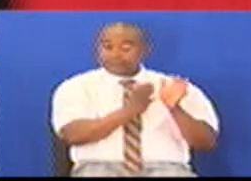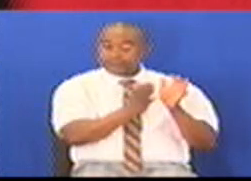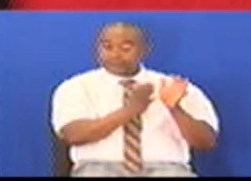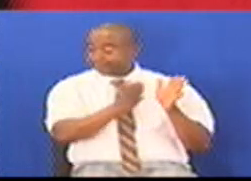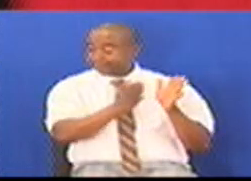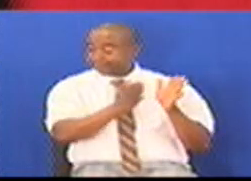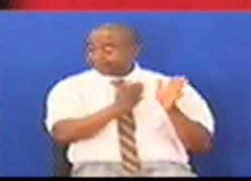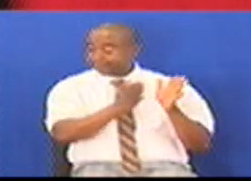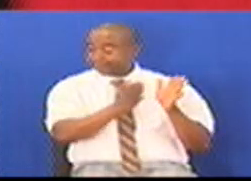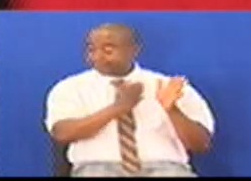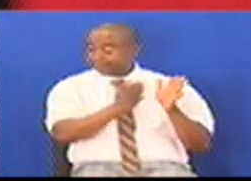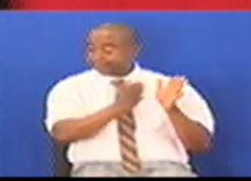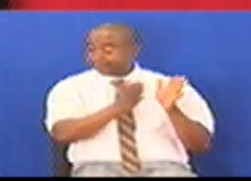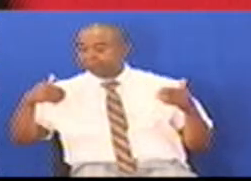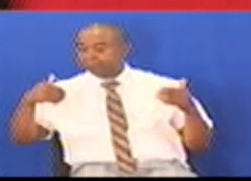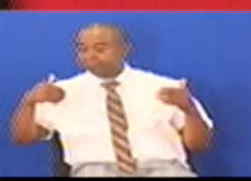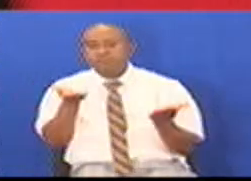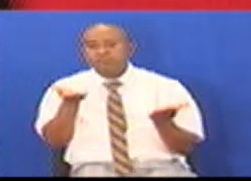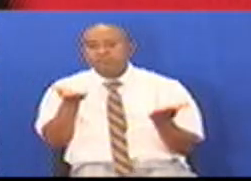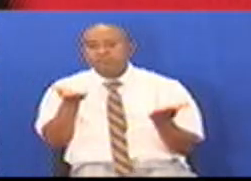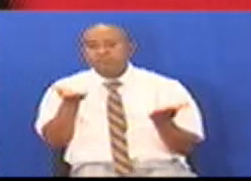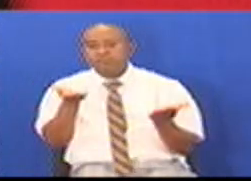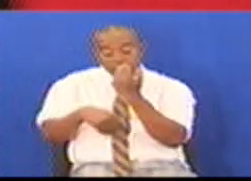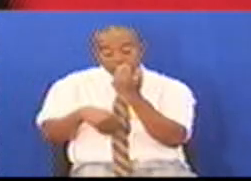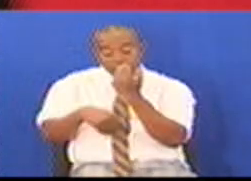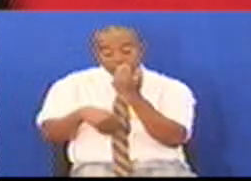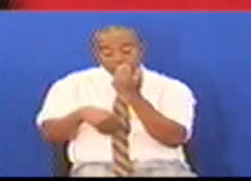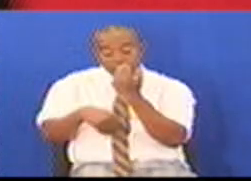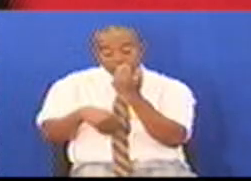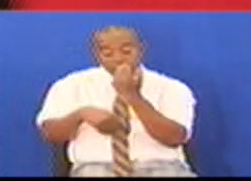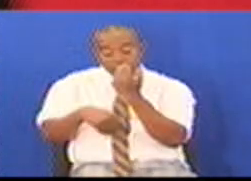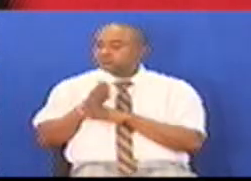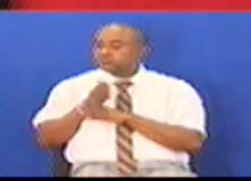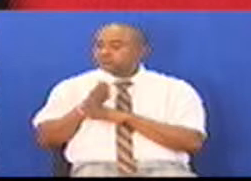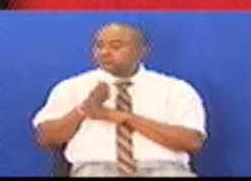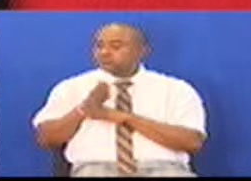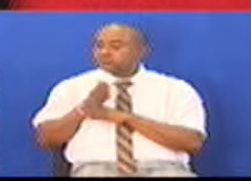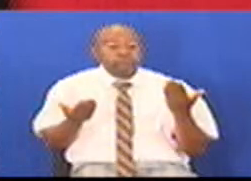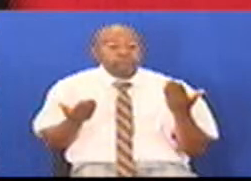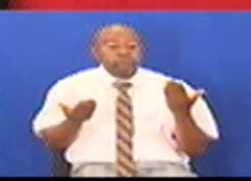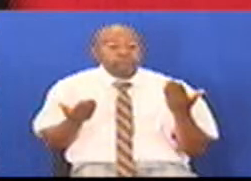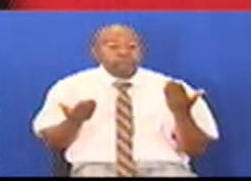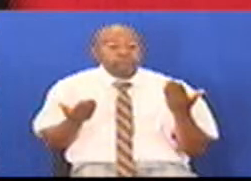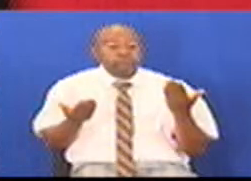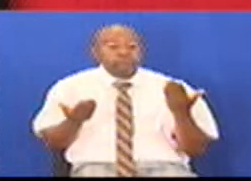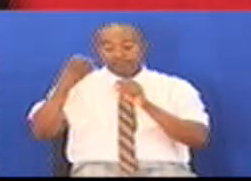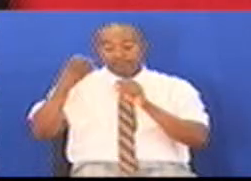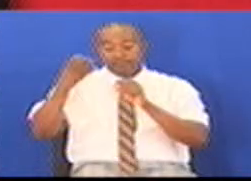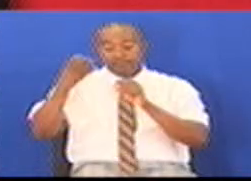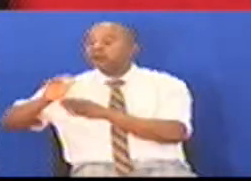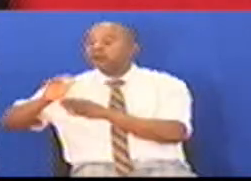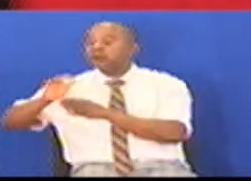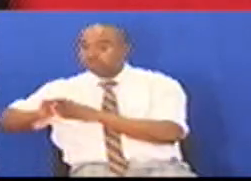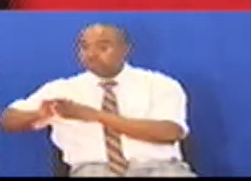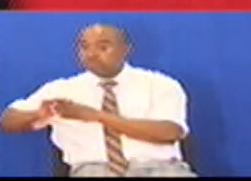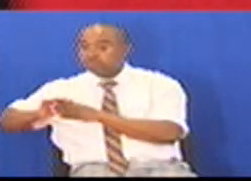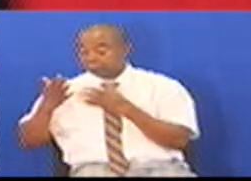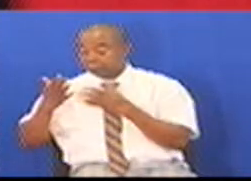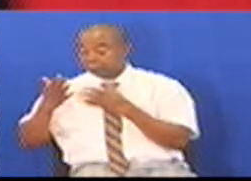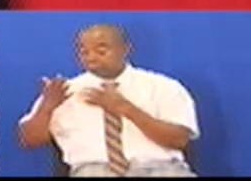2019-2020 pamoja na mapendekezo ya serikali kuhusu makadirio ya mapato na matumizi kwa mwaka wa